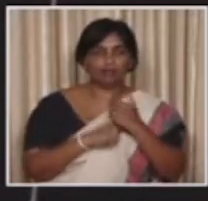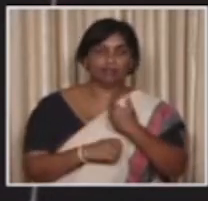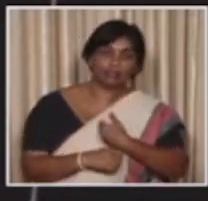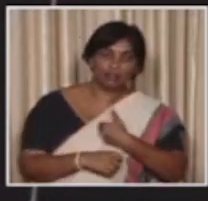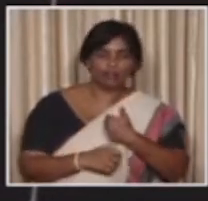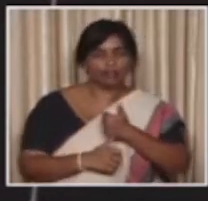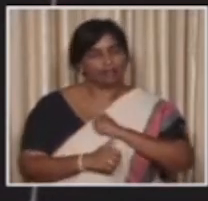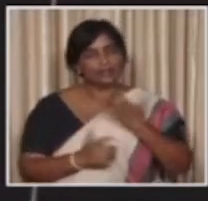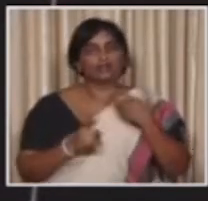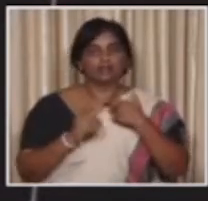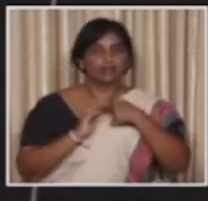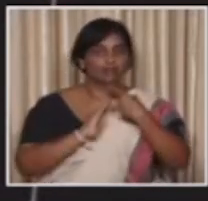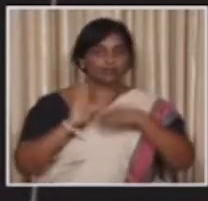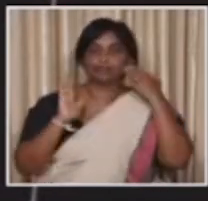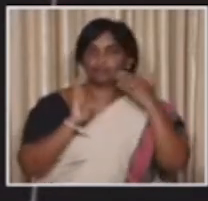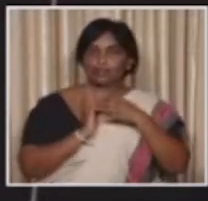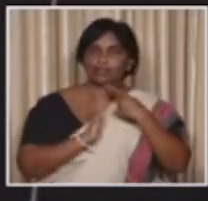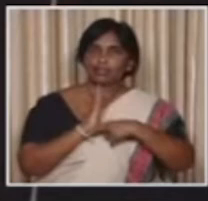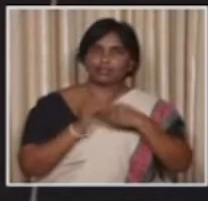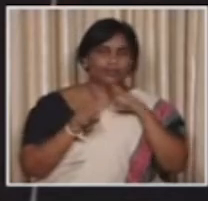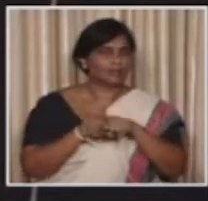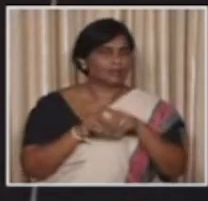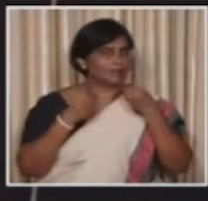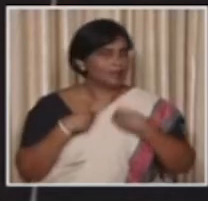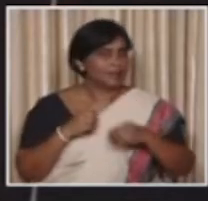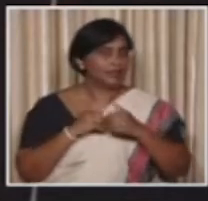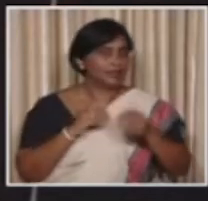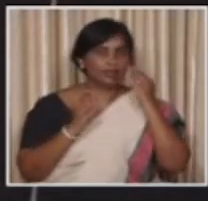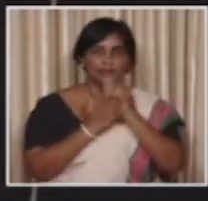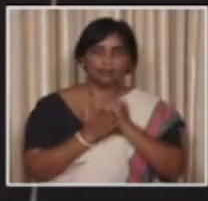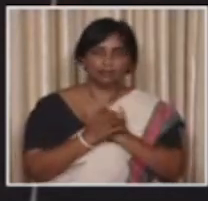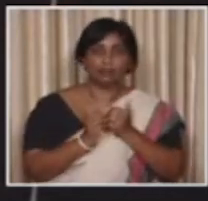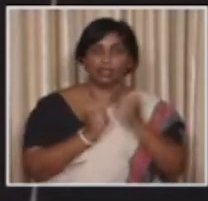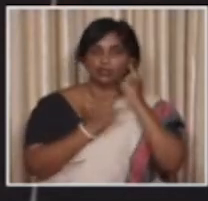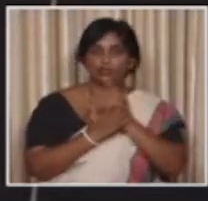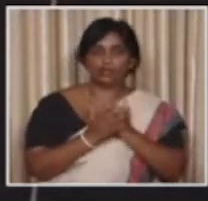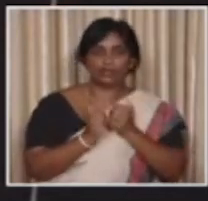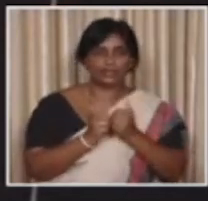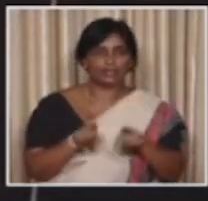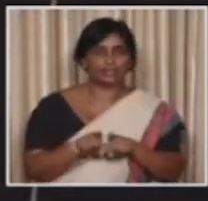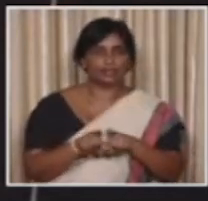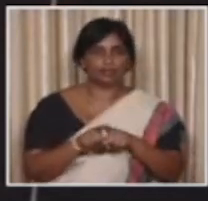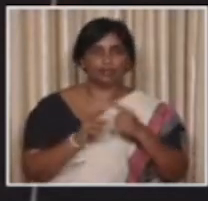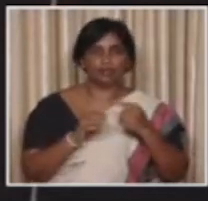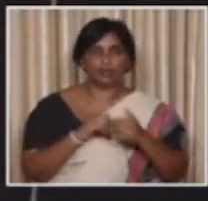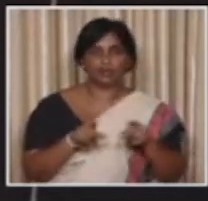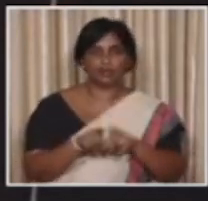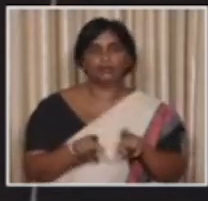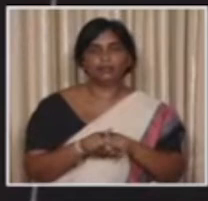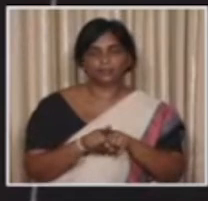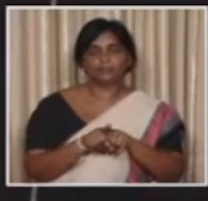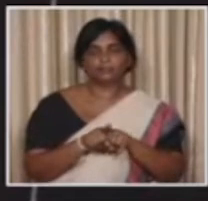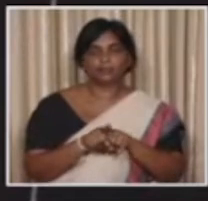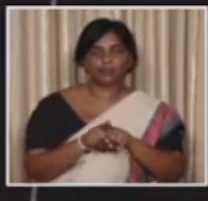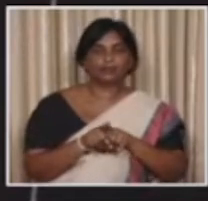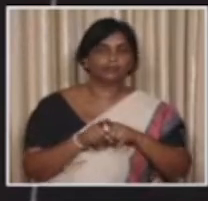රටපැත්තෙන් ඉඳලා ගන්නවා. ඒක දේශපාලන වශයෙන් අවාසි වෙන්නත් පුළුවන්. හැබැයි රටපැත්තෙන් හිතලා ඔබතුමා මේ තීන්දුව ගන්නවා. රජයන්ට